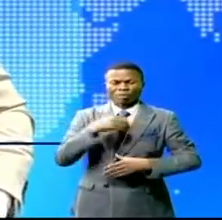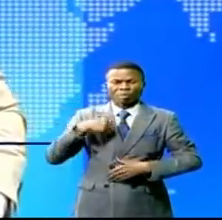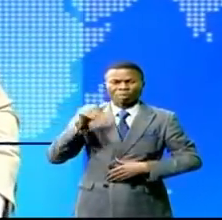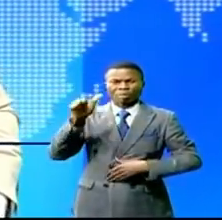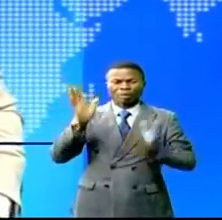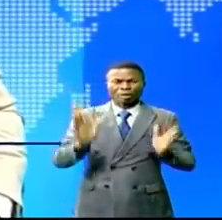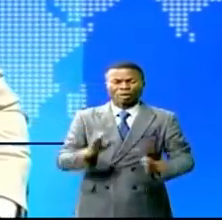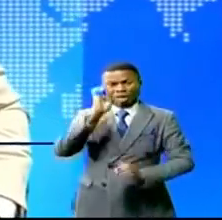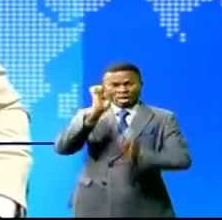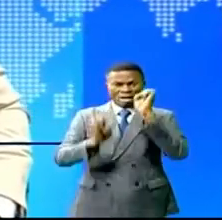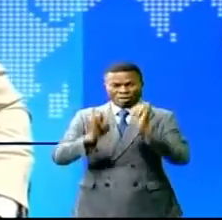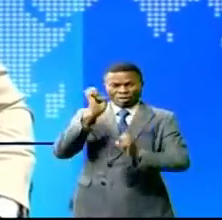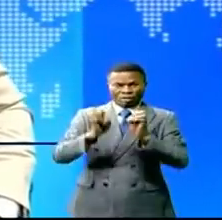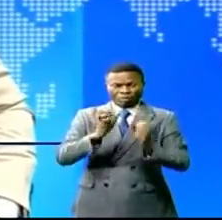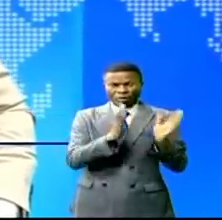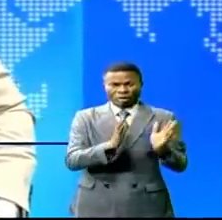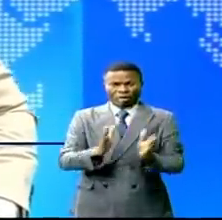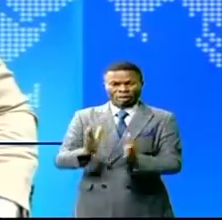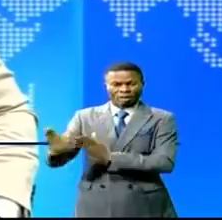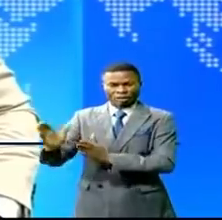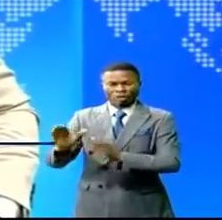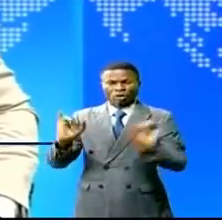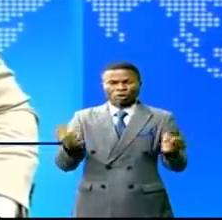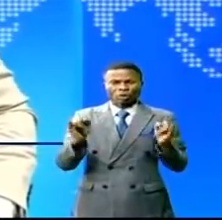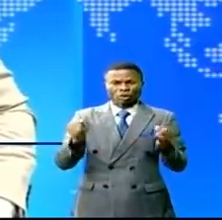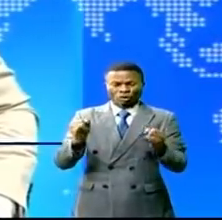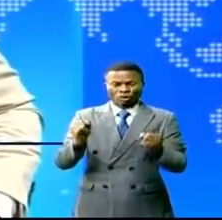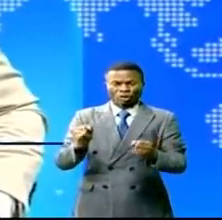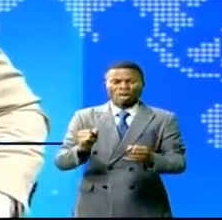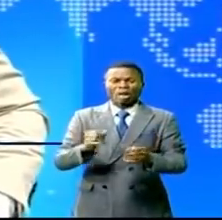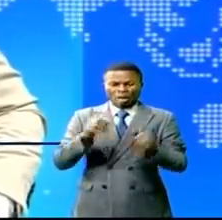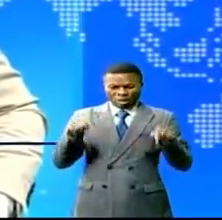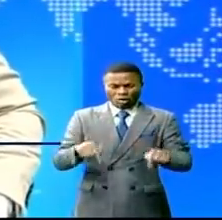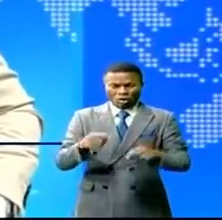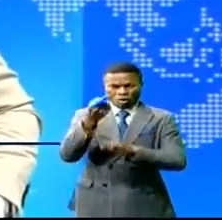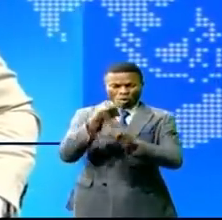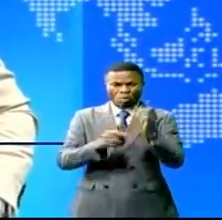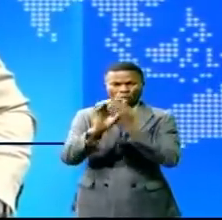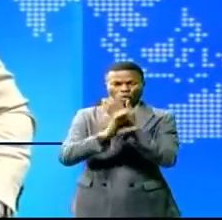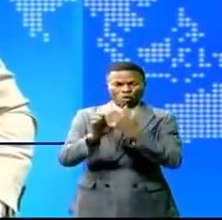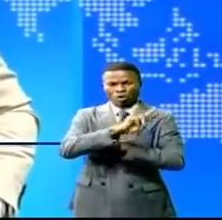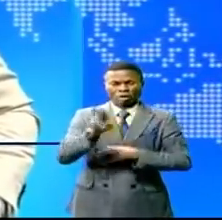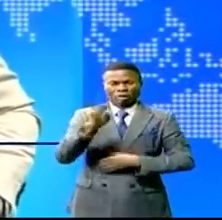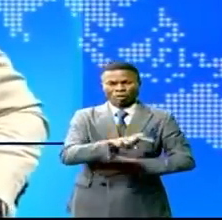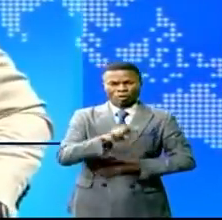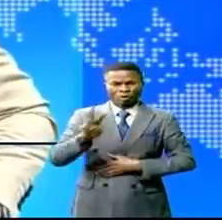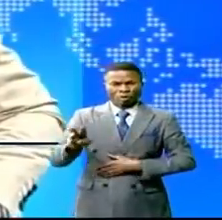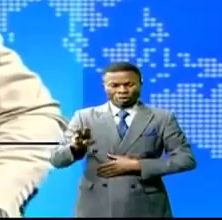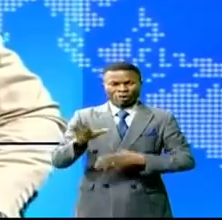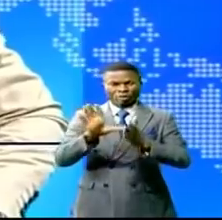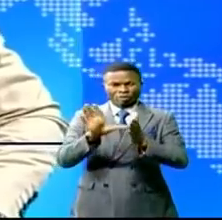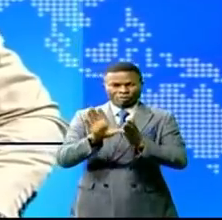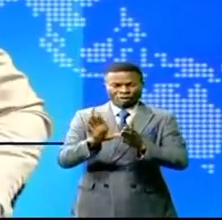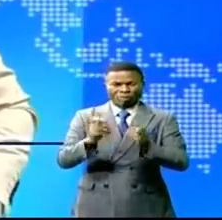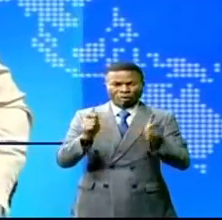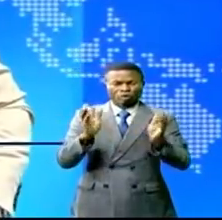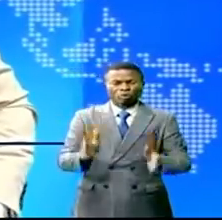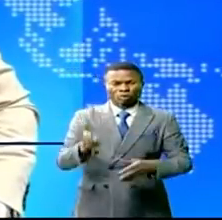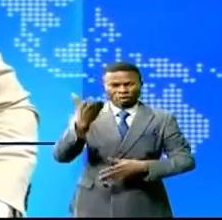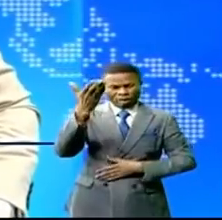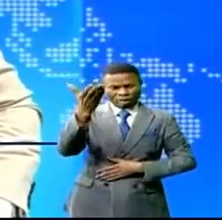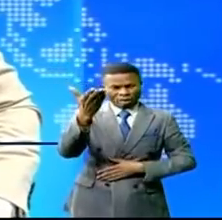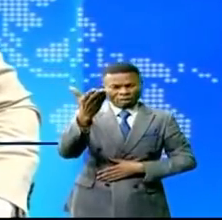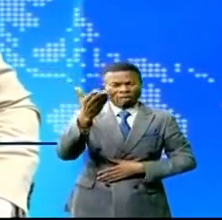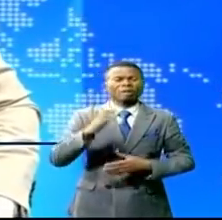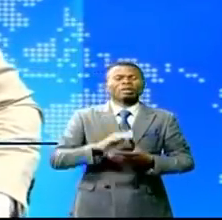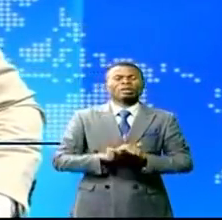l'évaluation des préparatifs de ce jeu qui auront lieu en 2000 vende pas titi buengo marcel robidas est bienvenu